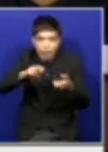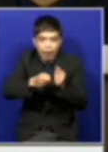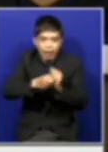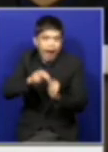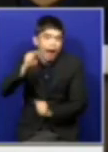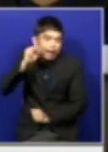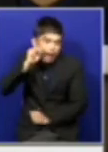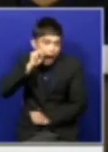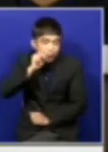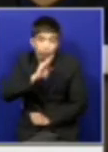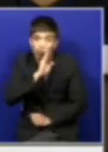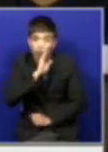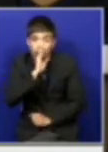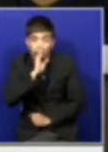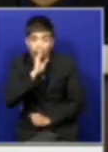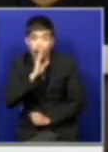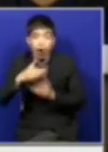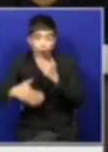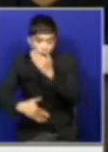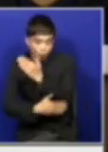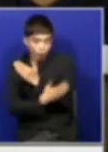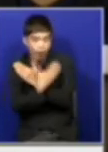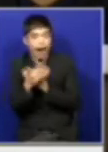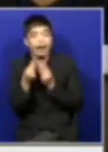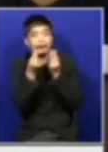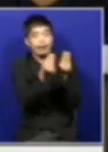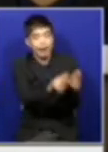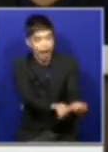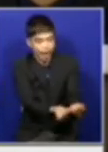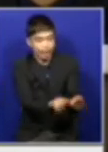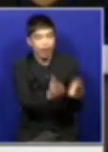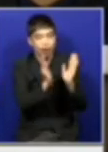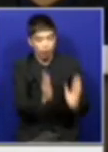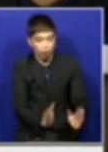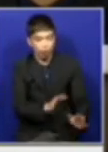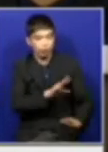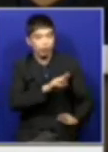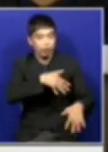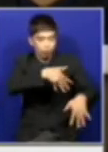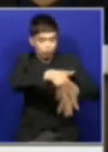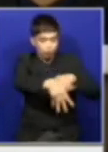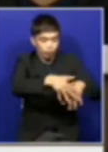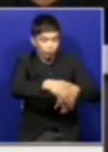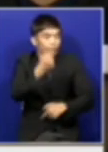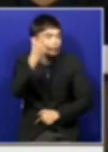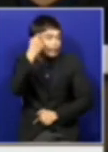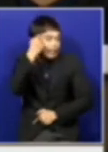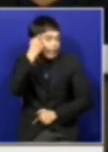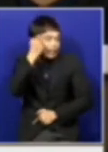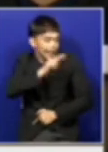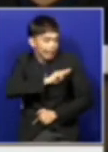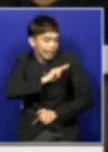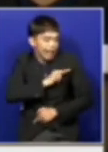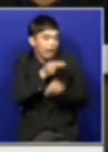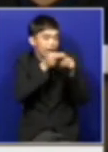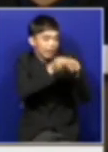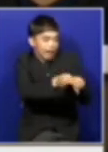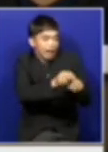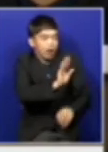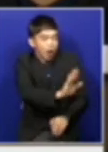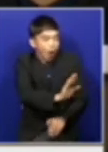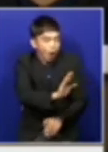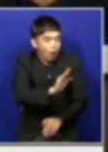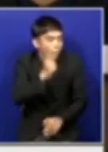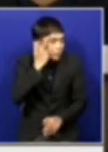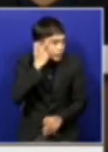โอกาสให้ชาวบ้านได้ใช้ภูมิปัญญาหรือความ เห็นของเขาเนี่ยเขาก็สามารถที่จะแ